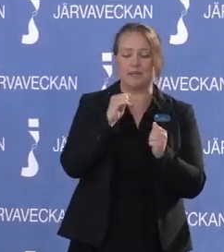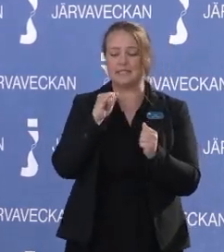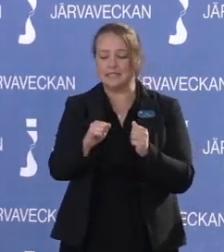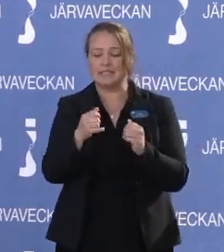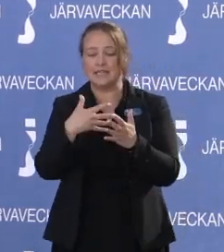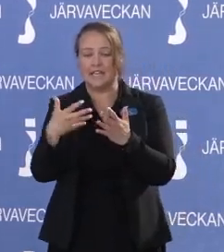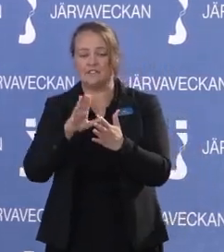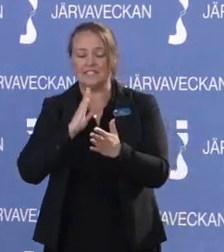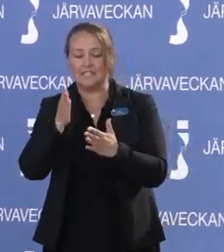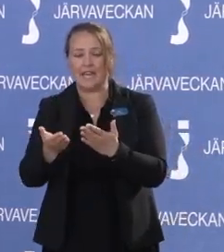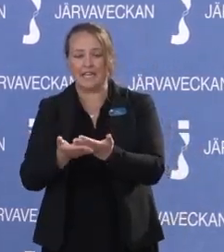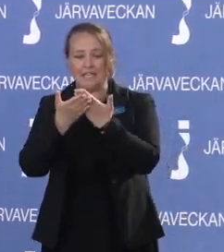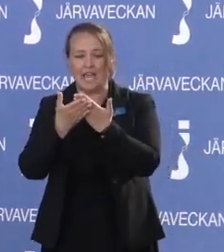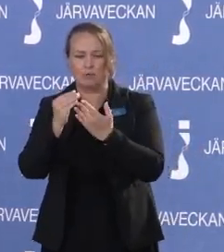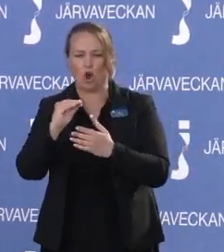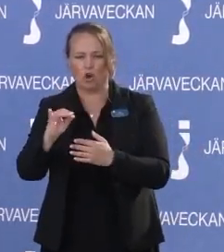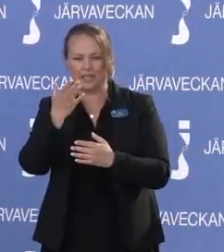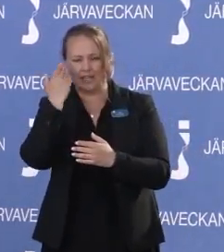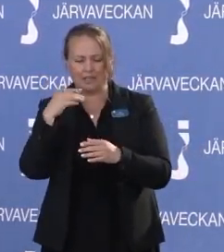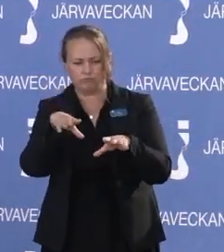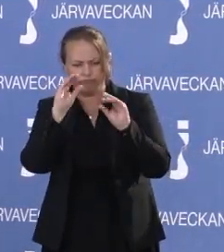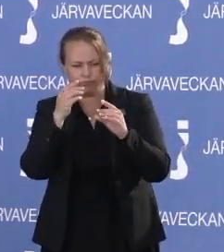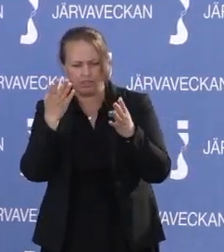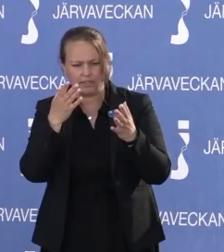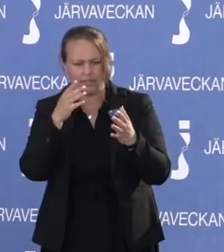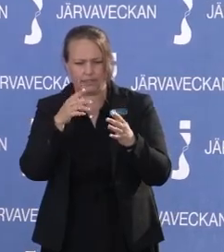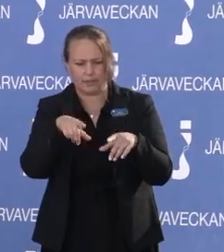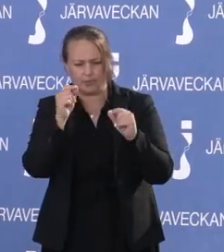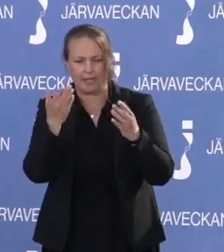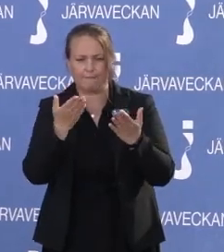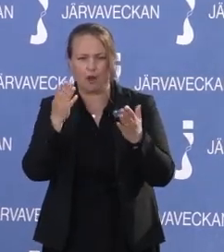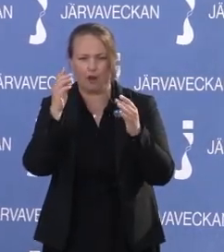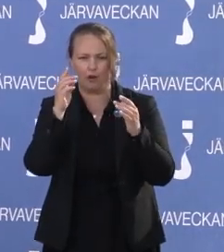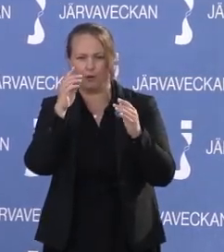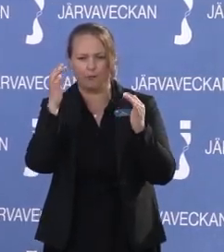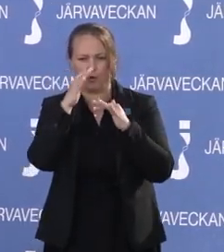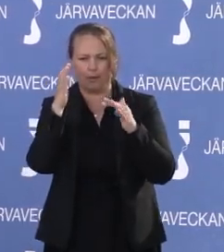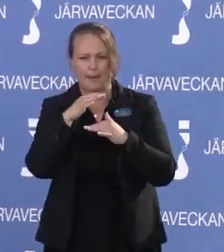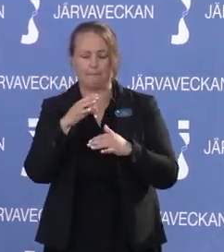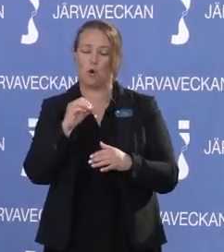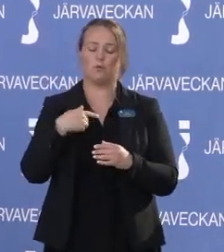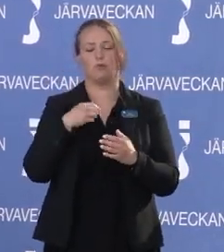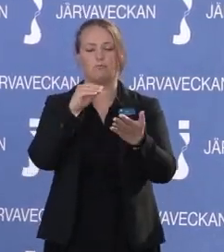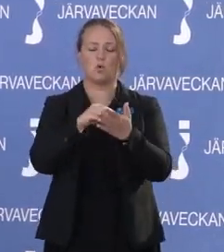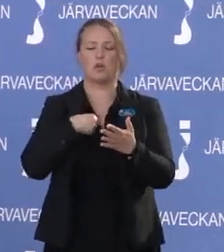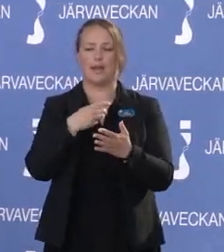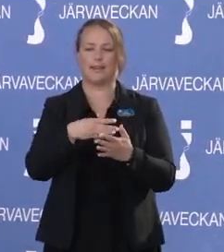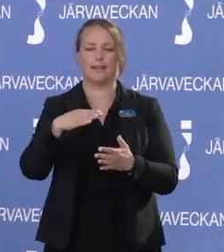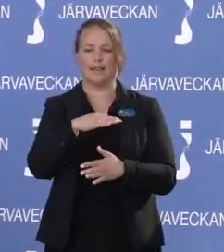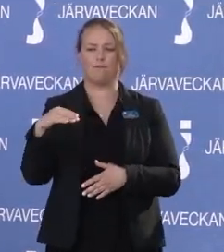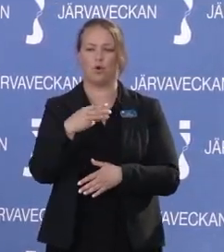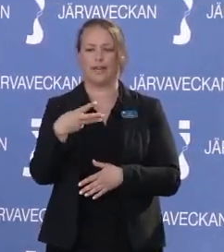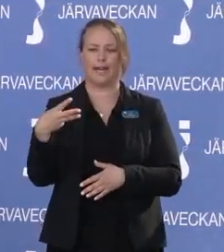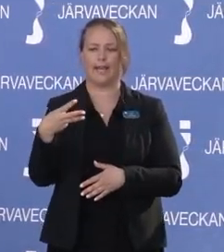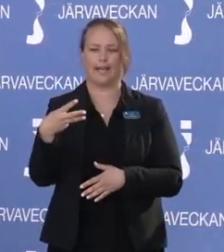AI identifierar vad som kan vara krångligt om du säger att du är på nivå 3 till exempel. Nu låter jag som en sån